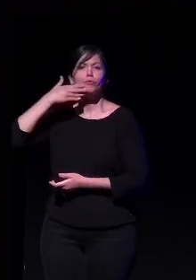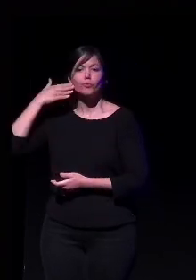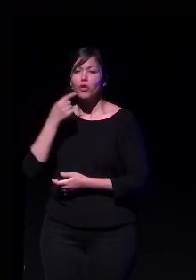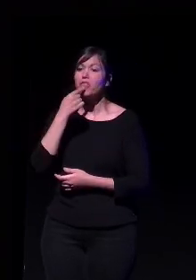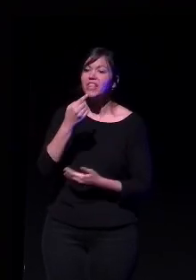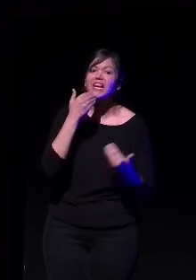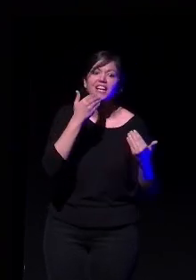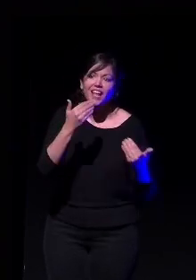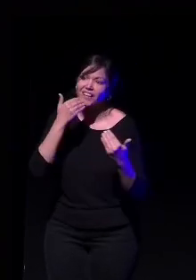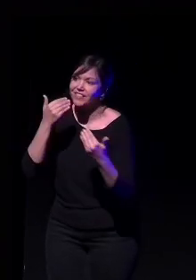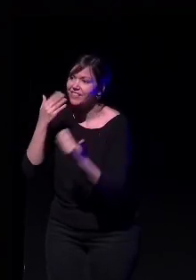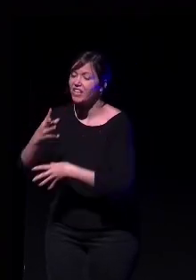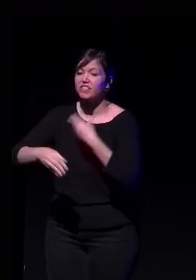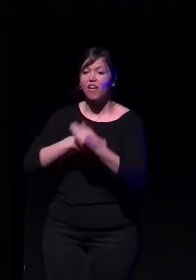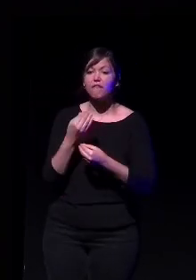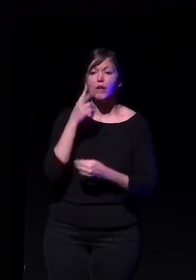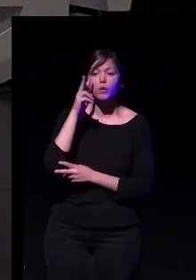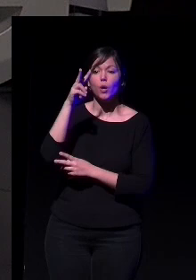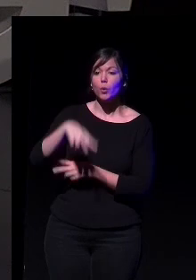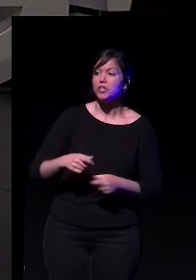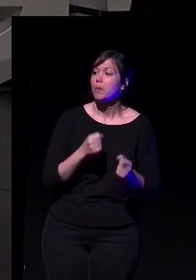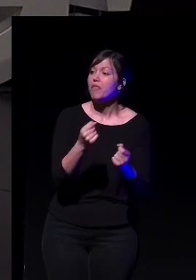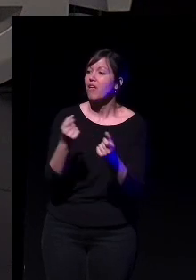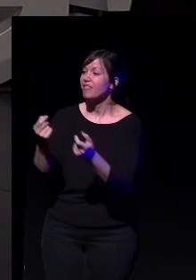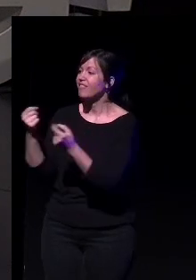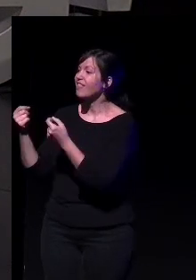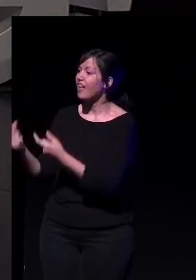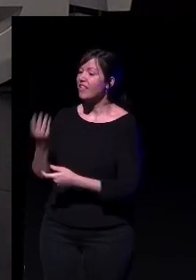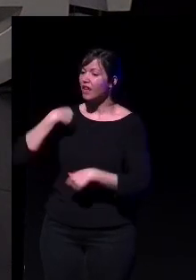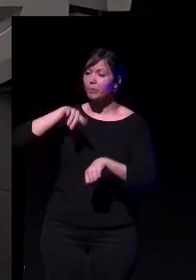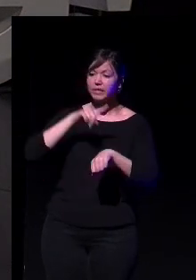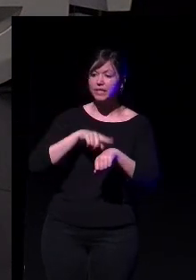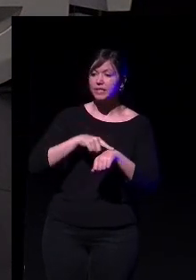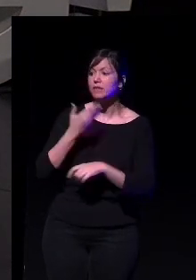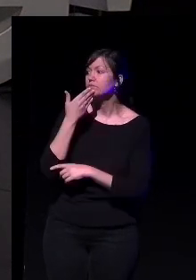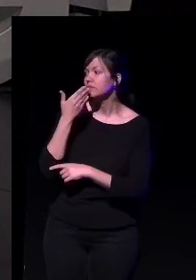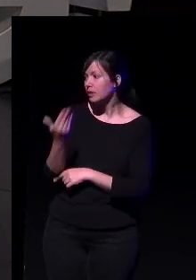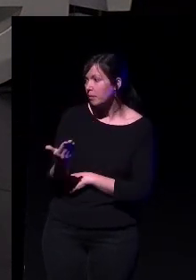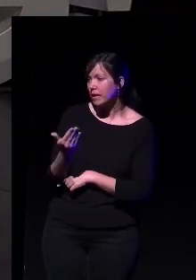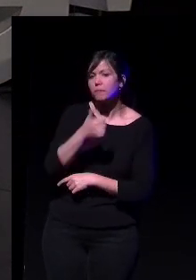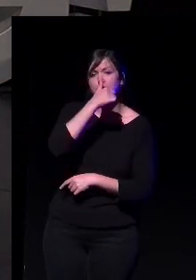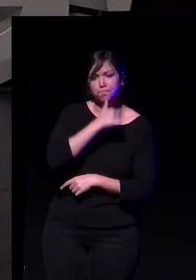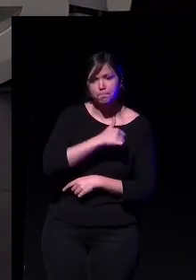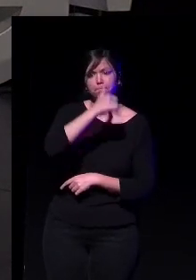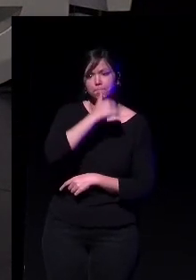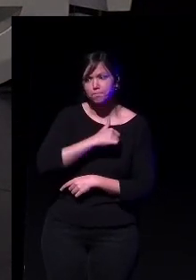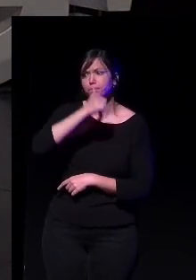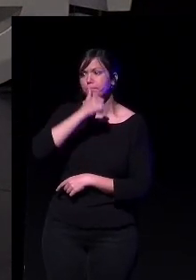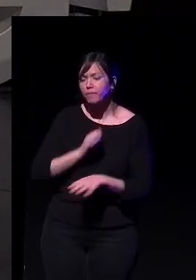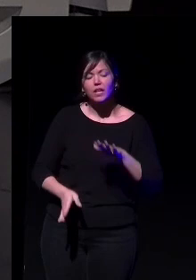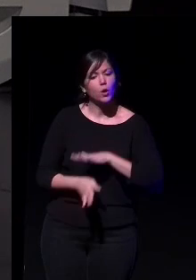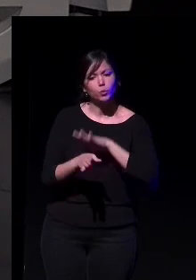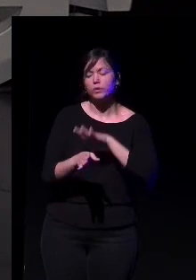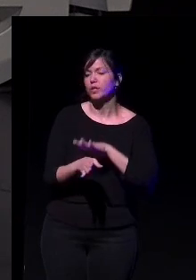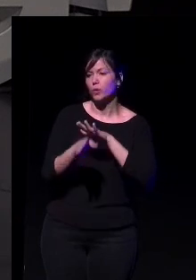dir gràcies, de fer-vos aquest reconeixement. I alhora demanar-vos la vostra resiliència, demanar-vos que